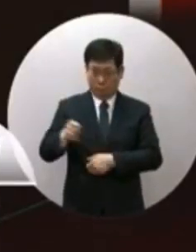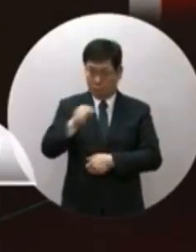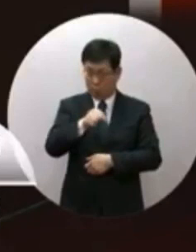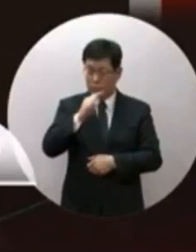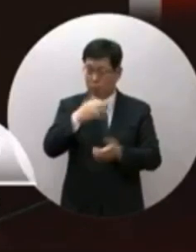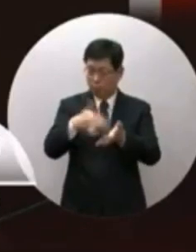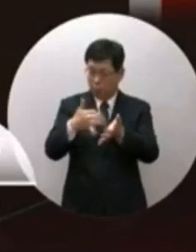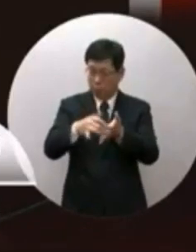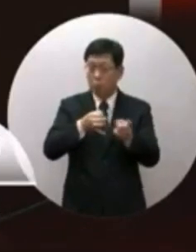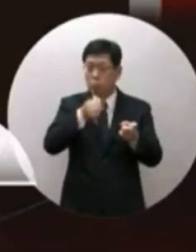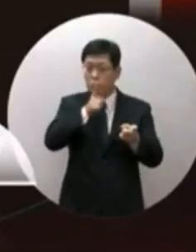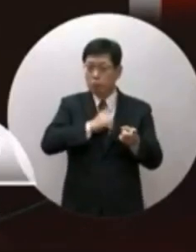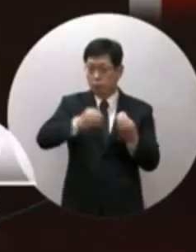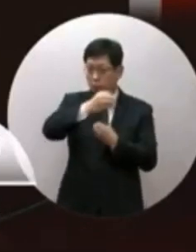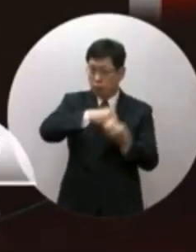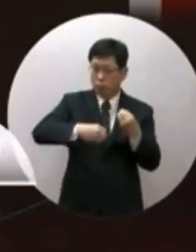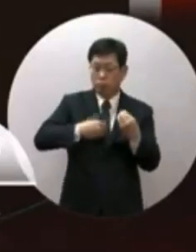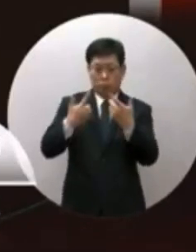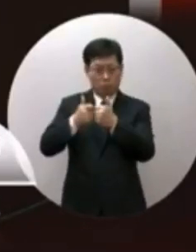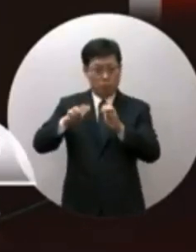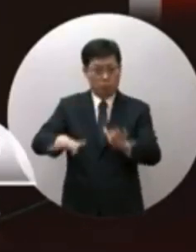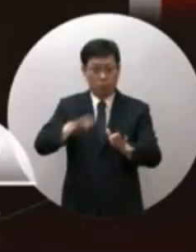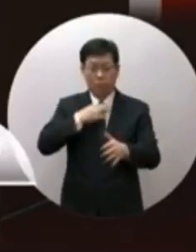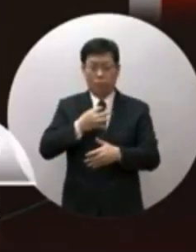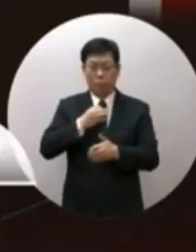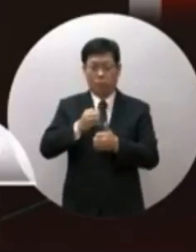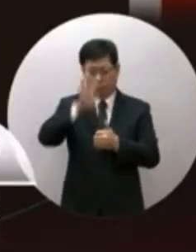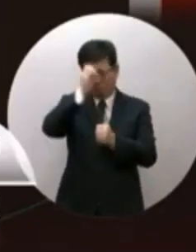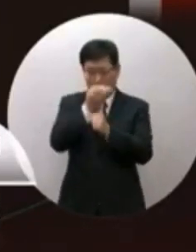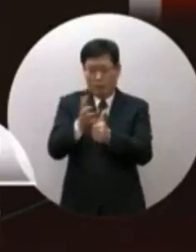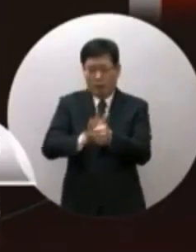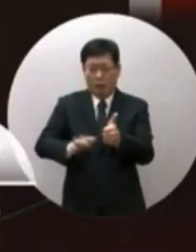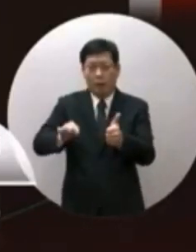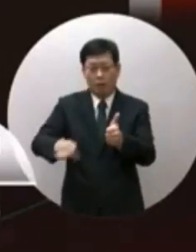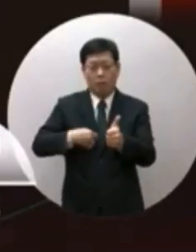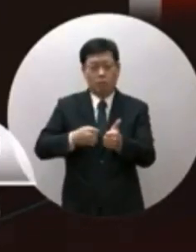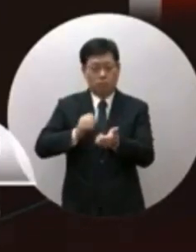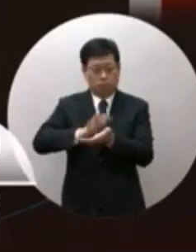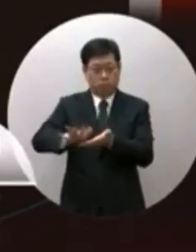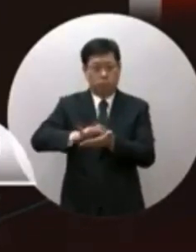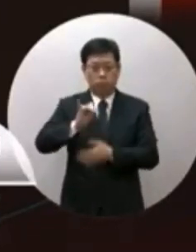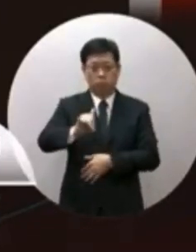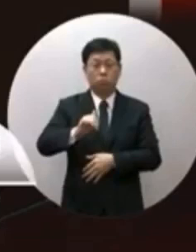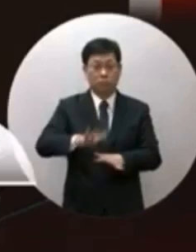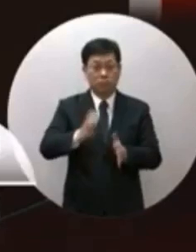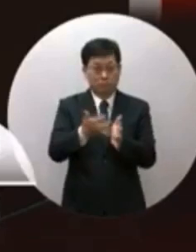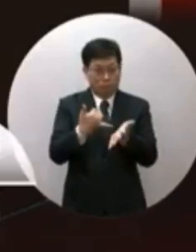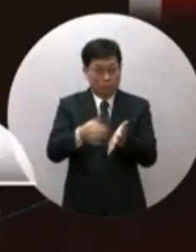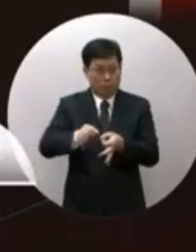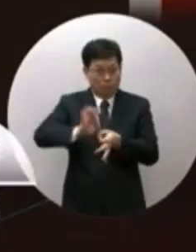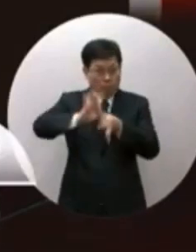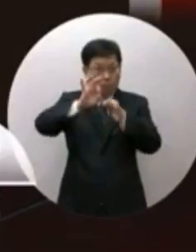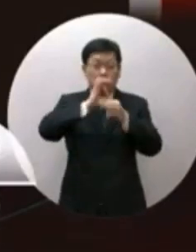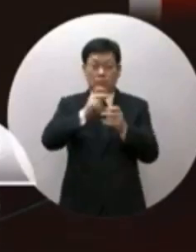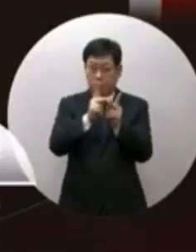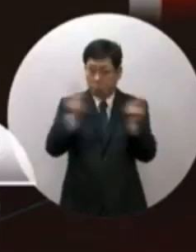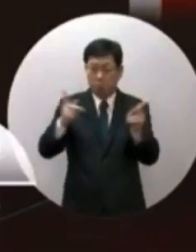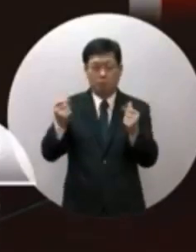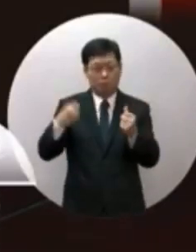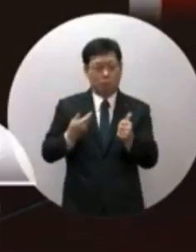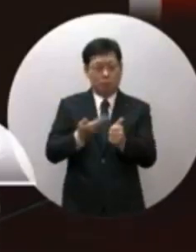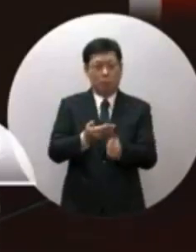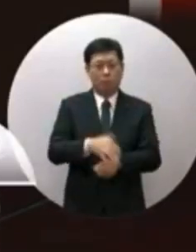具足够财政韧性因应本次疫情冲击。本次追加预算案规划以举借债务支